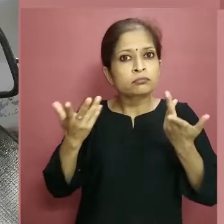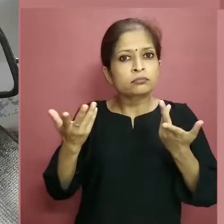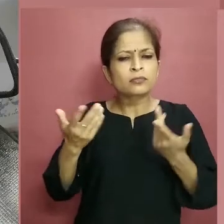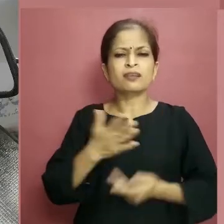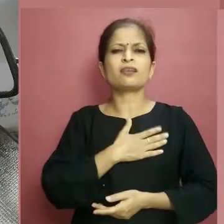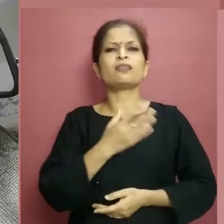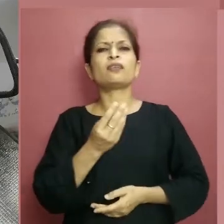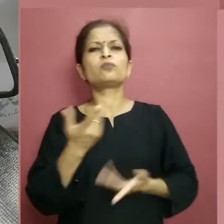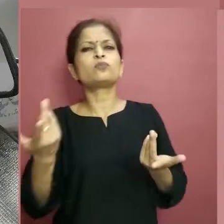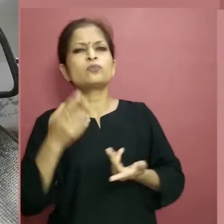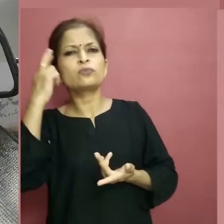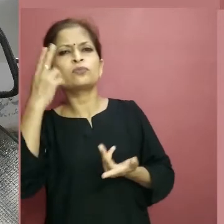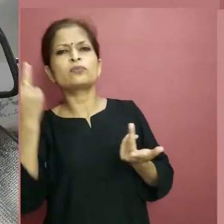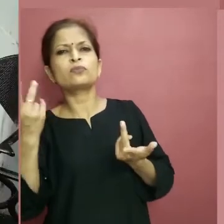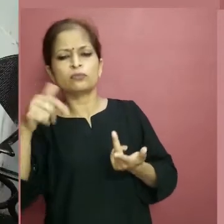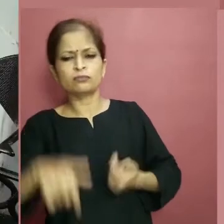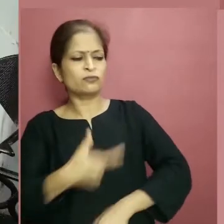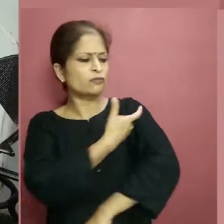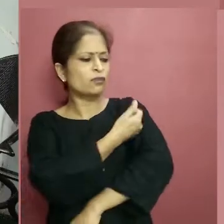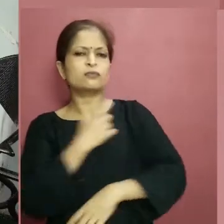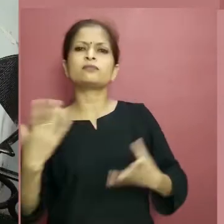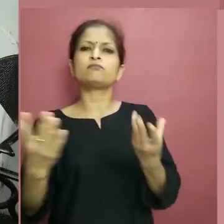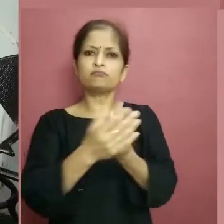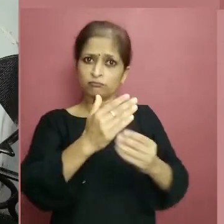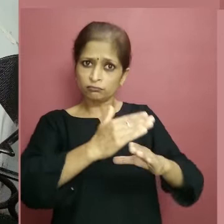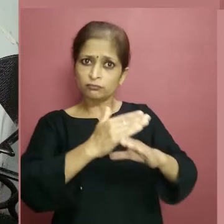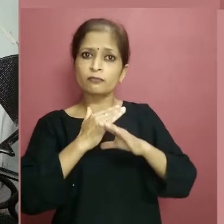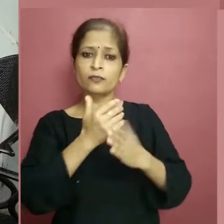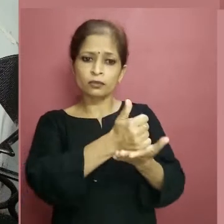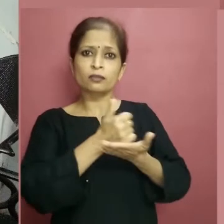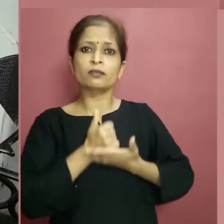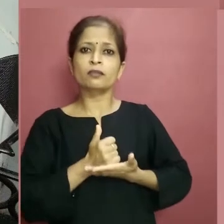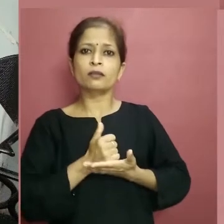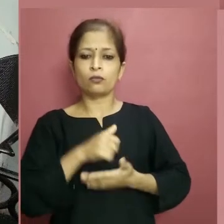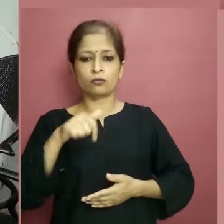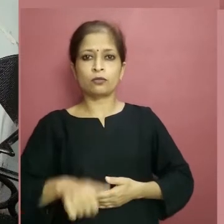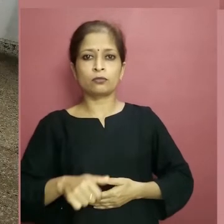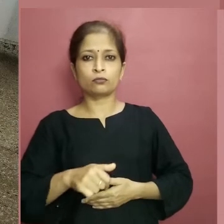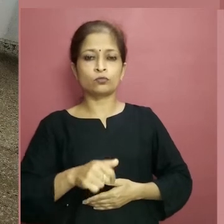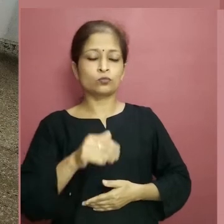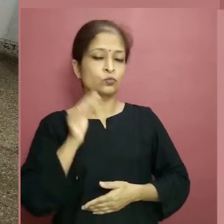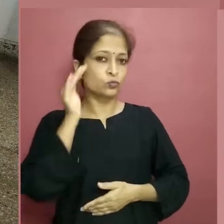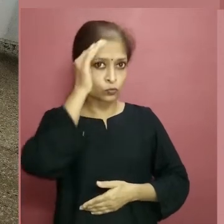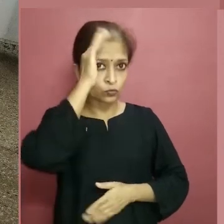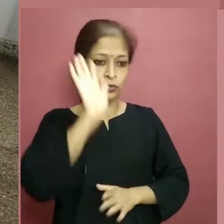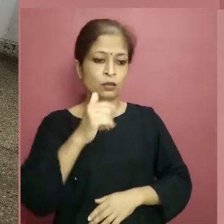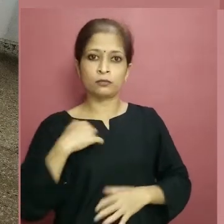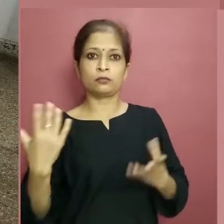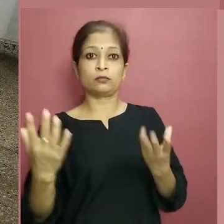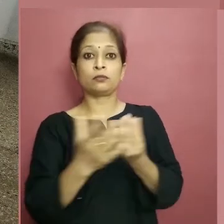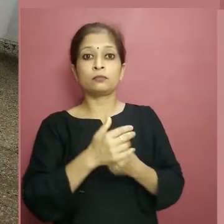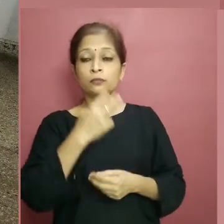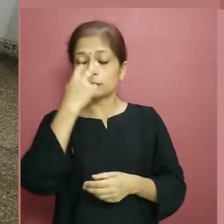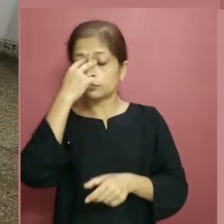बिल्कुल भी डर नहीं लगा? डर? अरे तारा, डर कैसा? वैक्सीनेशन तो हमारी सुरक्षा के लिए है। और हाँ सुनो, हम